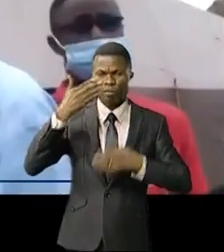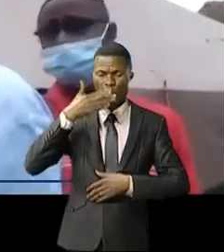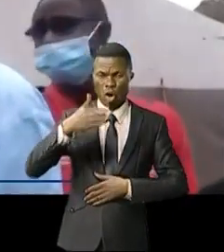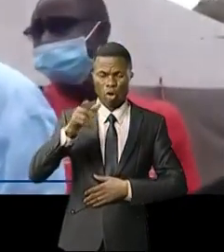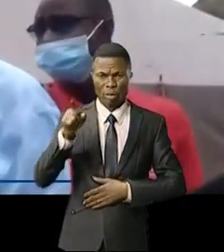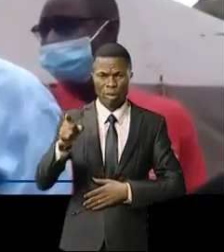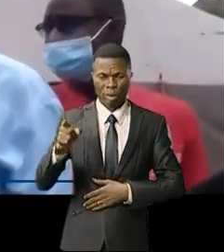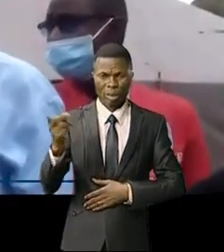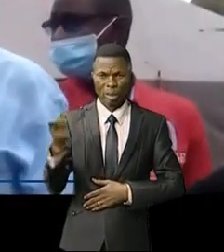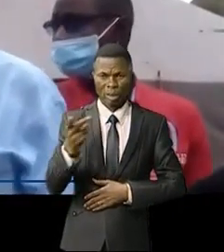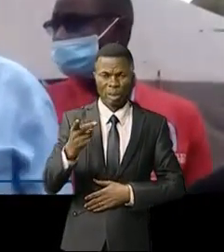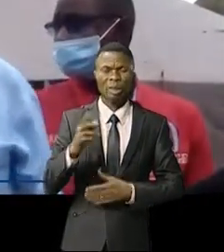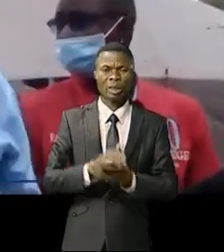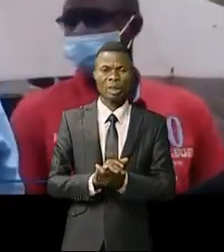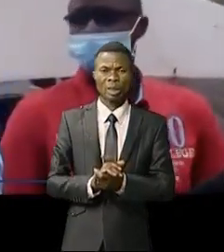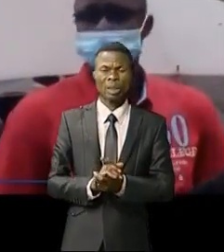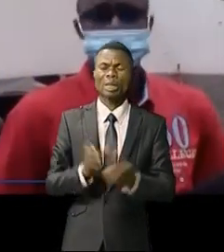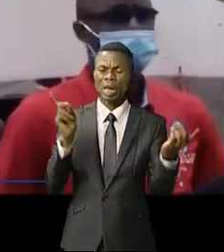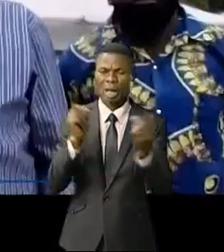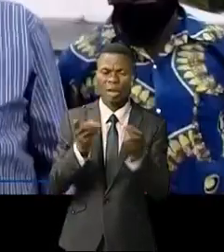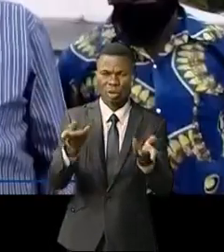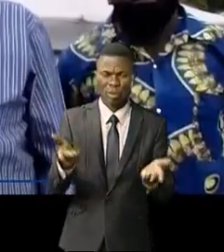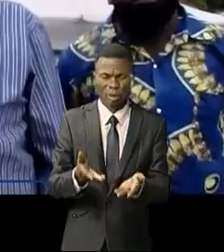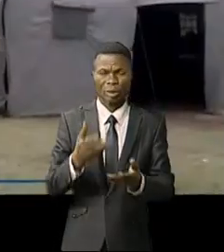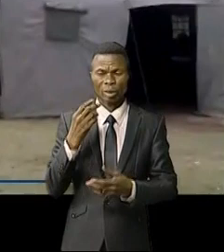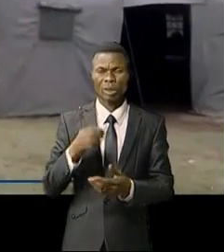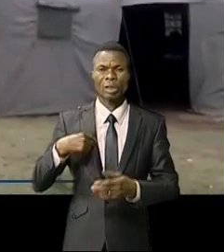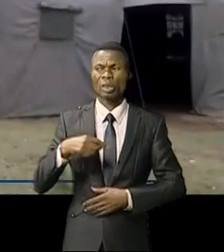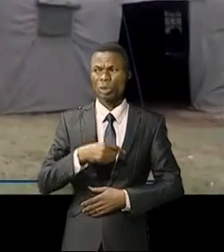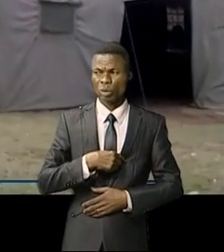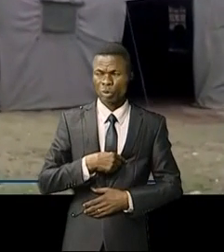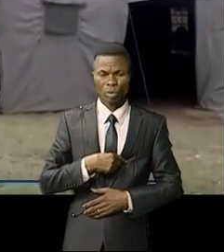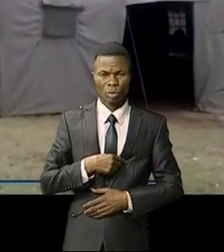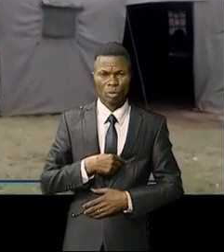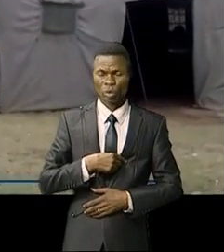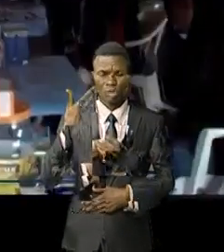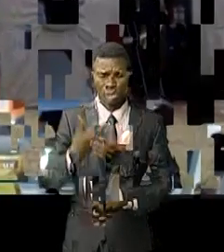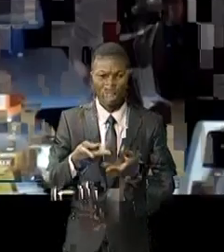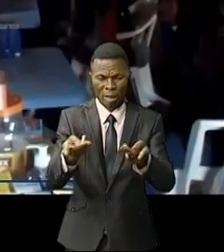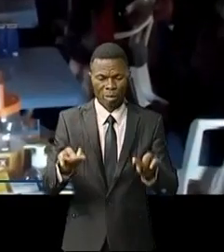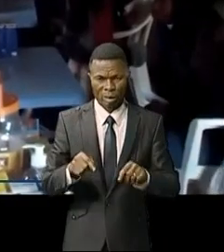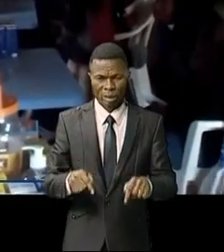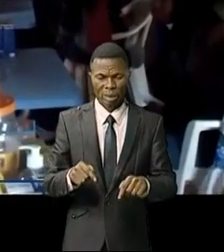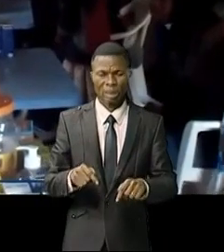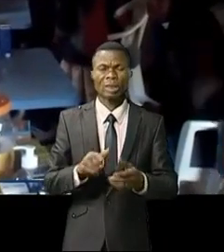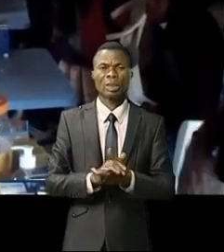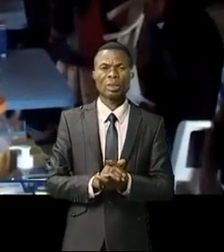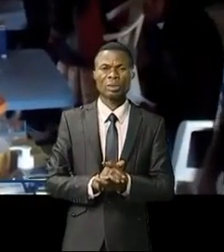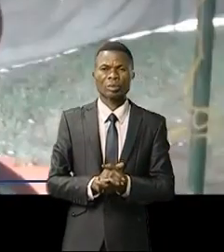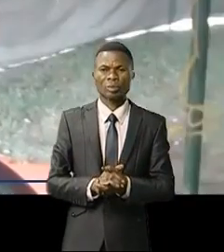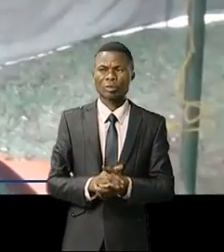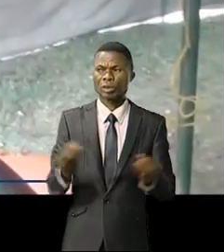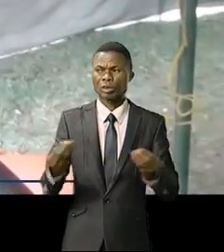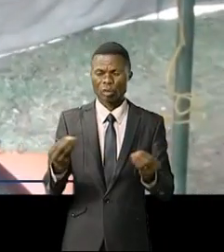Panda et superviseur de cette campagne. Et nous avons mis deux tentes, une tente constatation générale et tant pour la